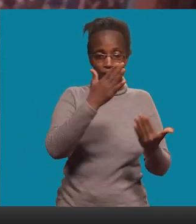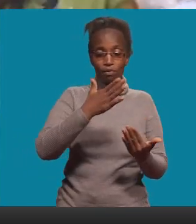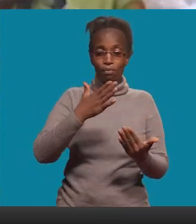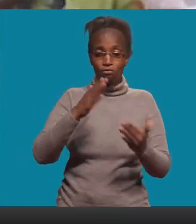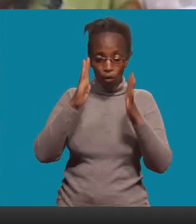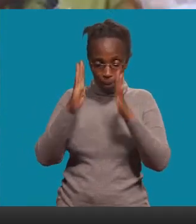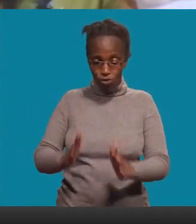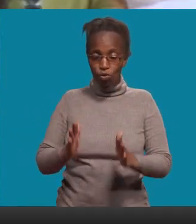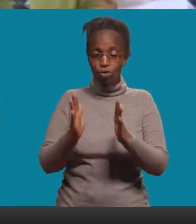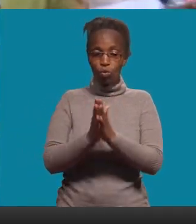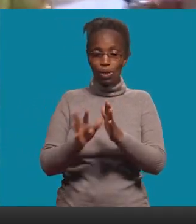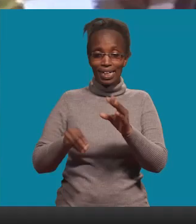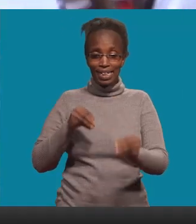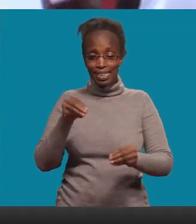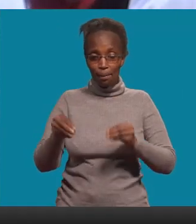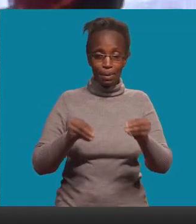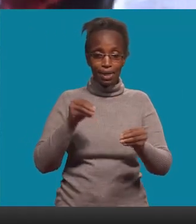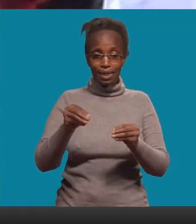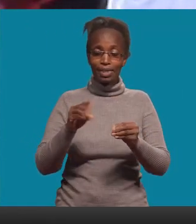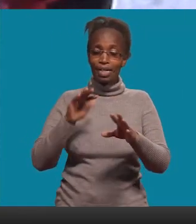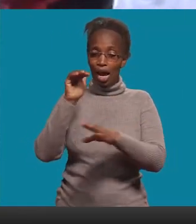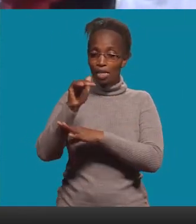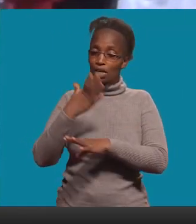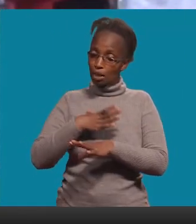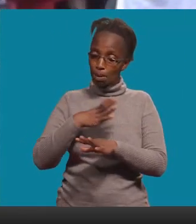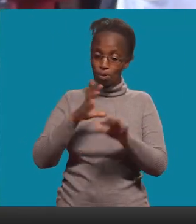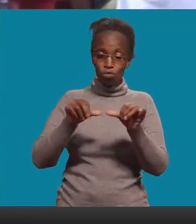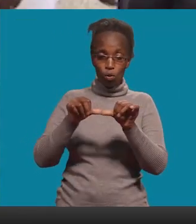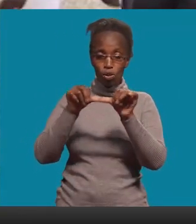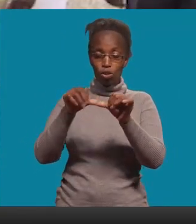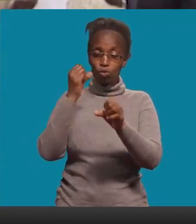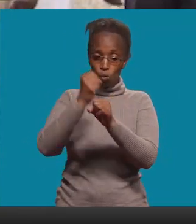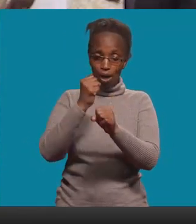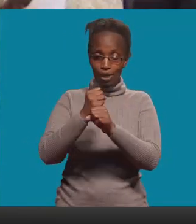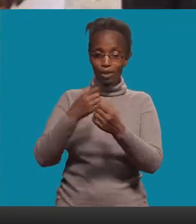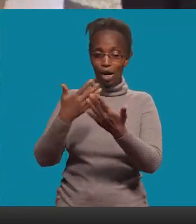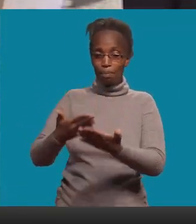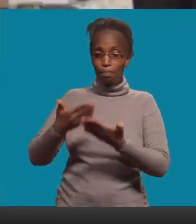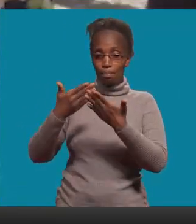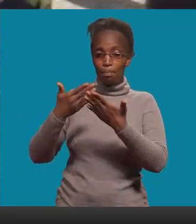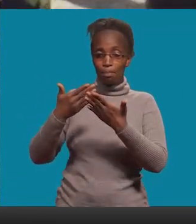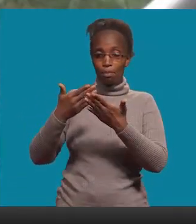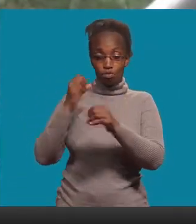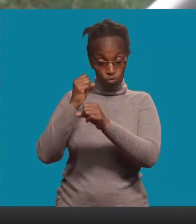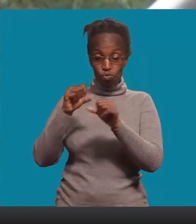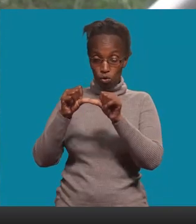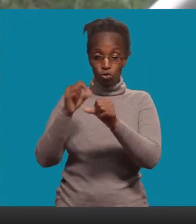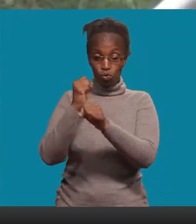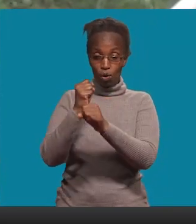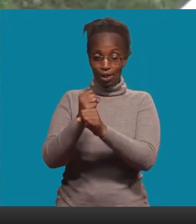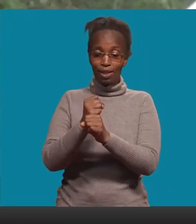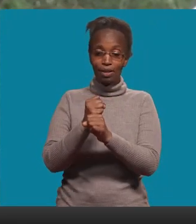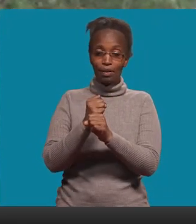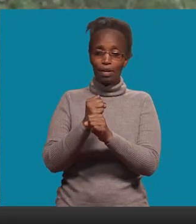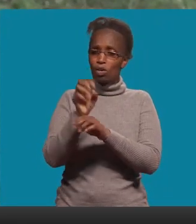Profesa Julia Ojiambo, akiwaomba waliopata wazitumia kufanya kazi na kujipatia riziki.